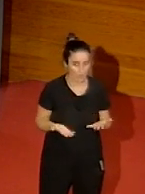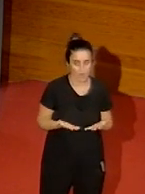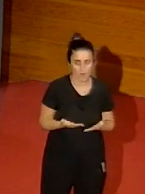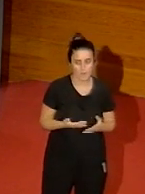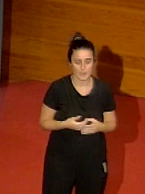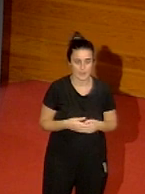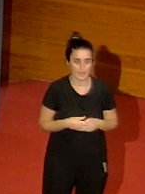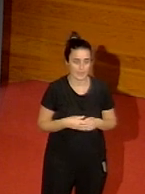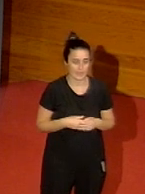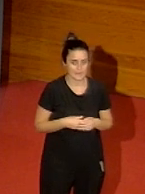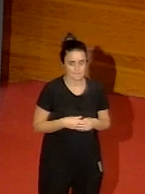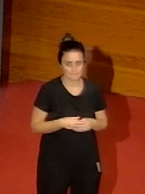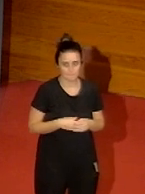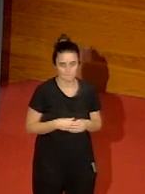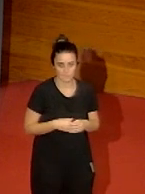boterea